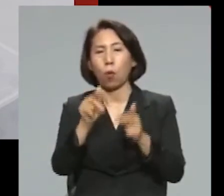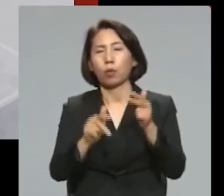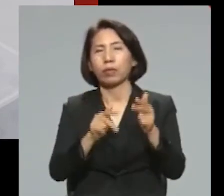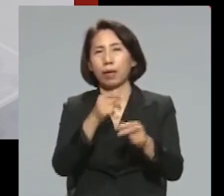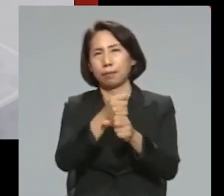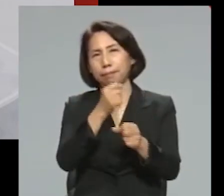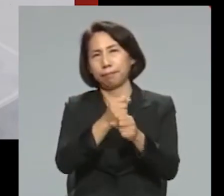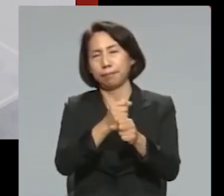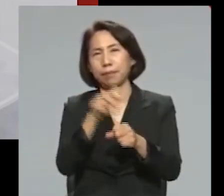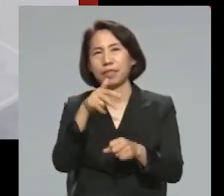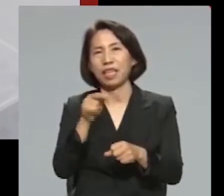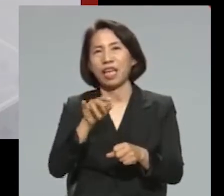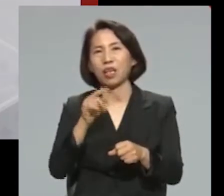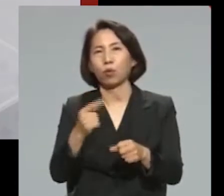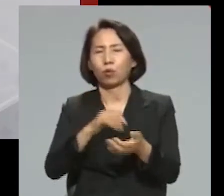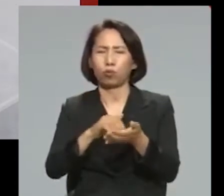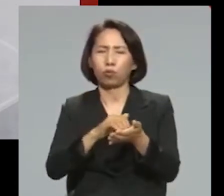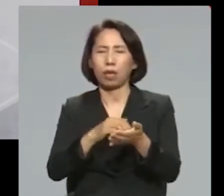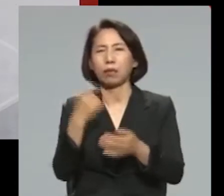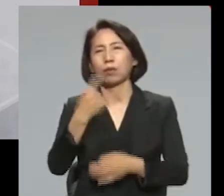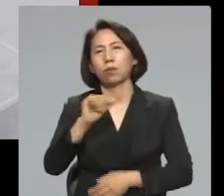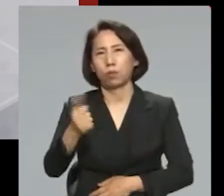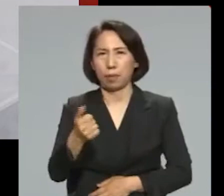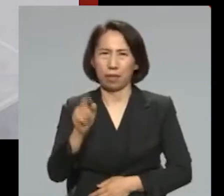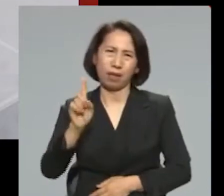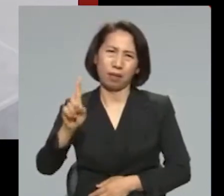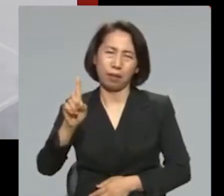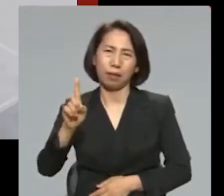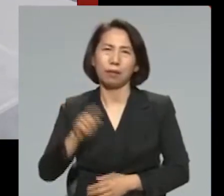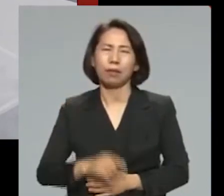수가 1,501개입니다.